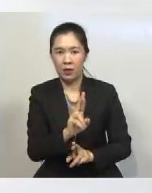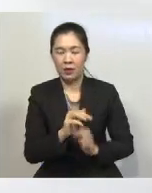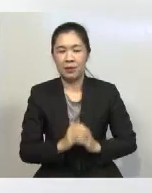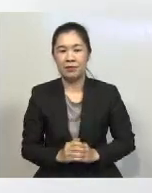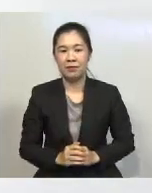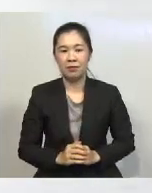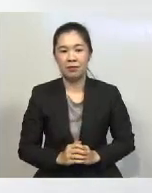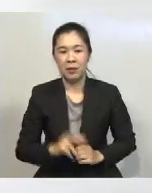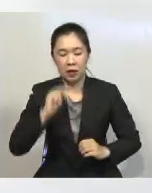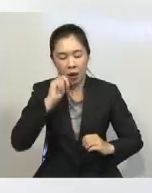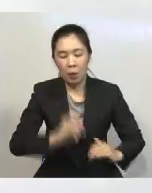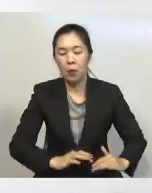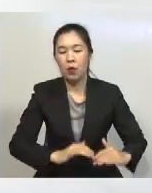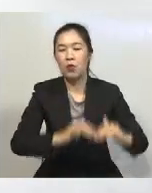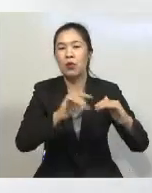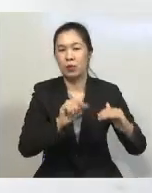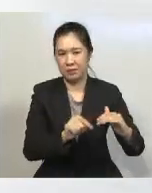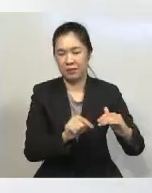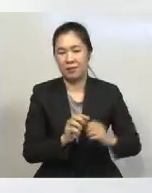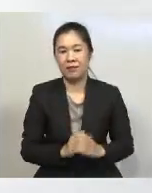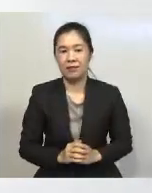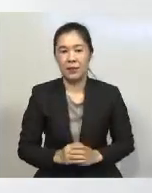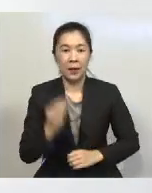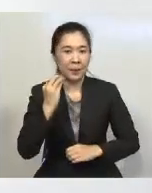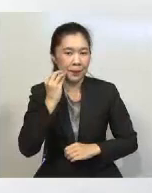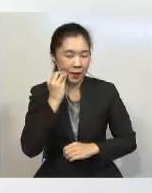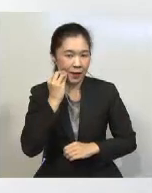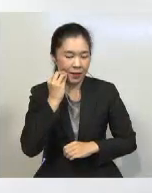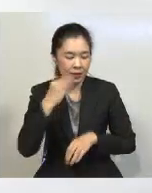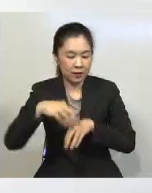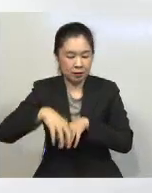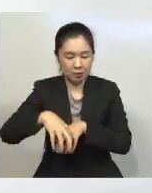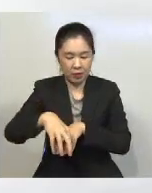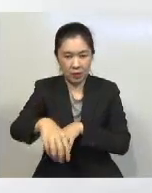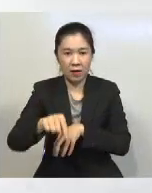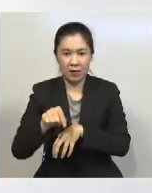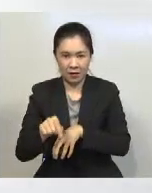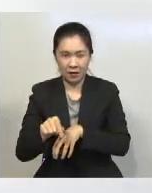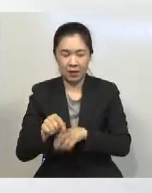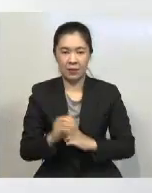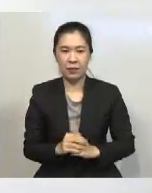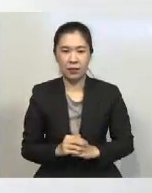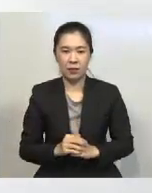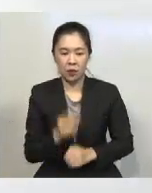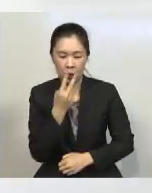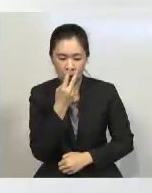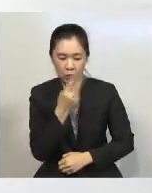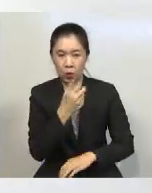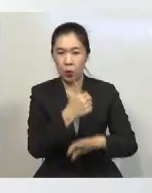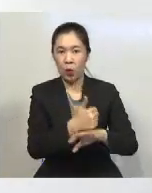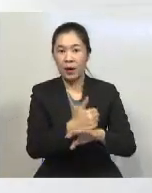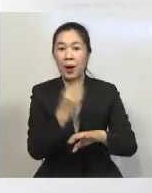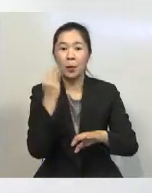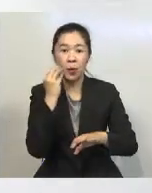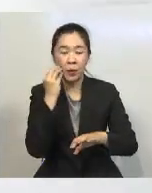นี้น้ำชีเริ่มจะทะลักเริ่มจะขึ้นออกมาฉะนั้นหมู่บ้านที่อยู่ตามลำน้ำชีทั้งหมดนี่ก็ให้ท่านกำนันท่านผู้ใหญ่บ้านและท